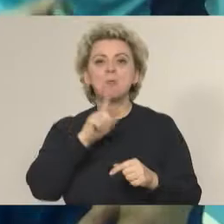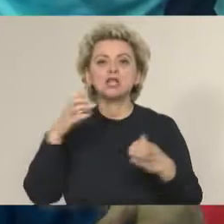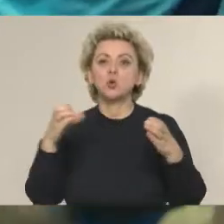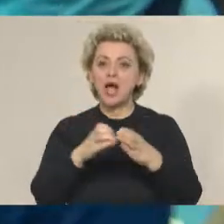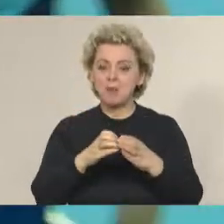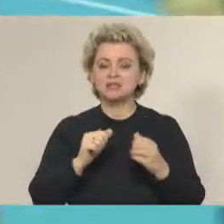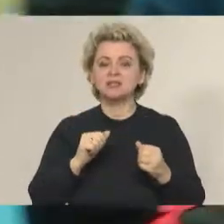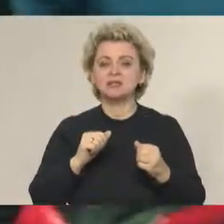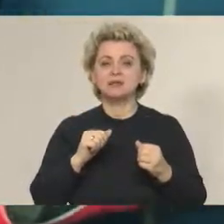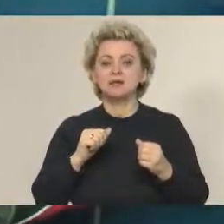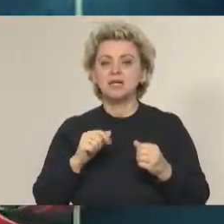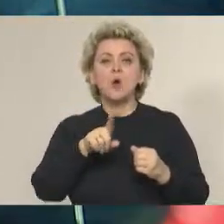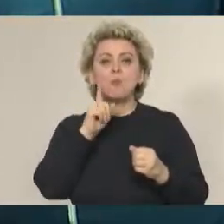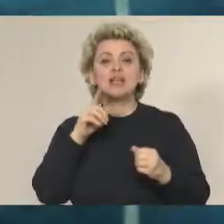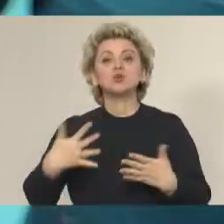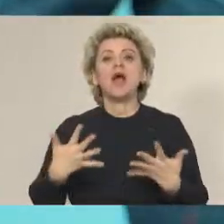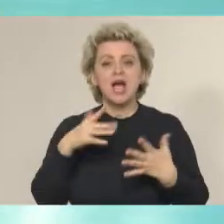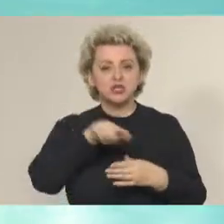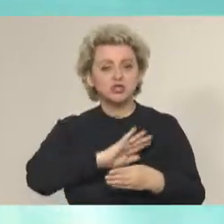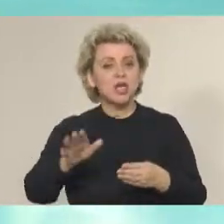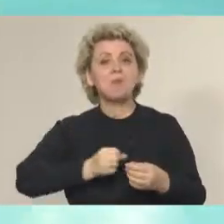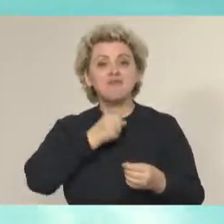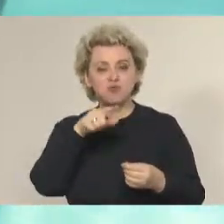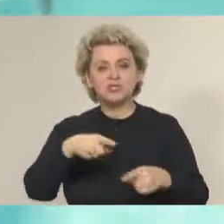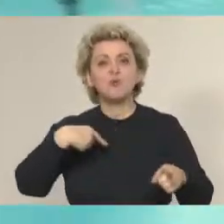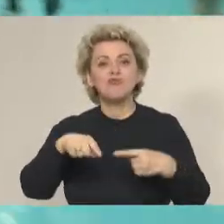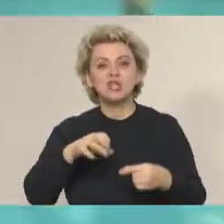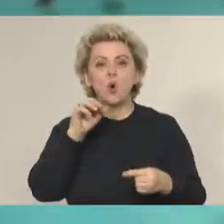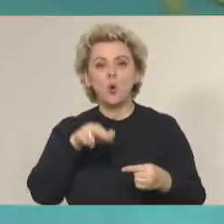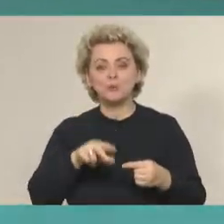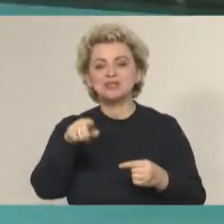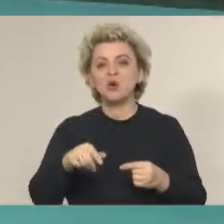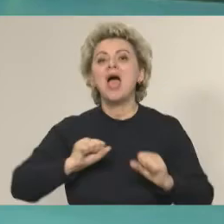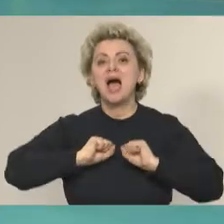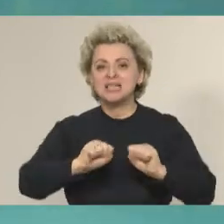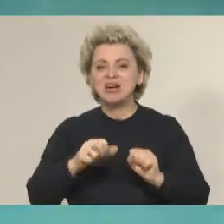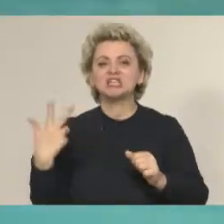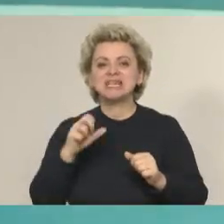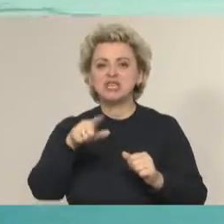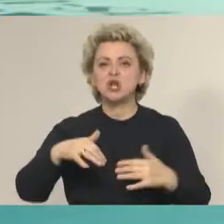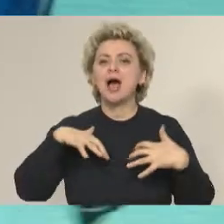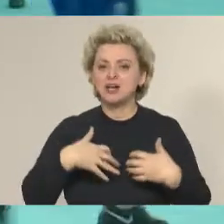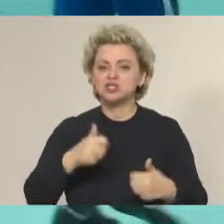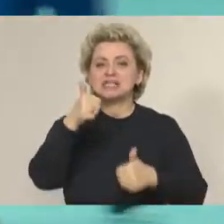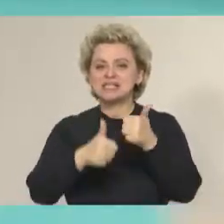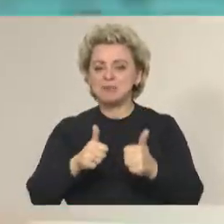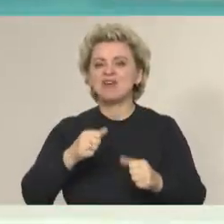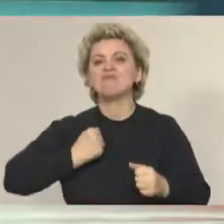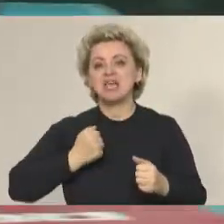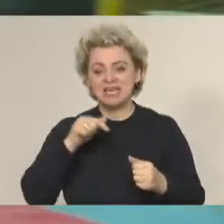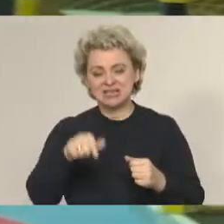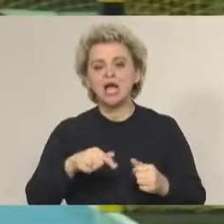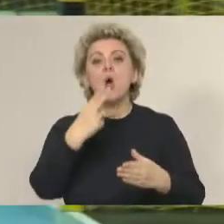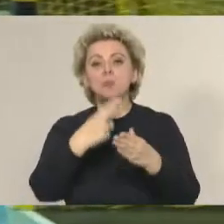команды. Молодой, конечно, не по возрасту, по футбольному опыту. Адвокаты 3 раза огорчили соперников военных,